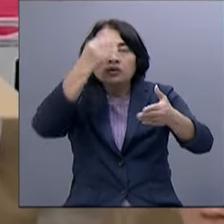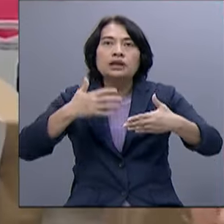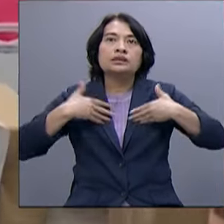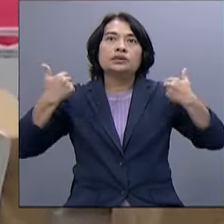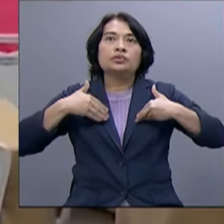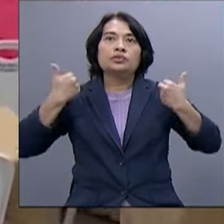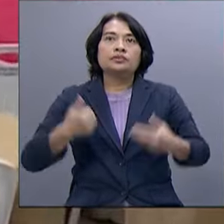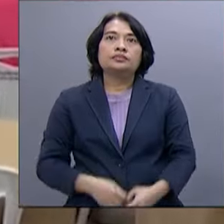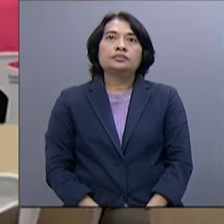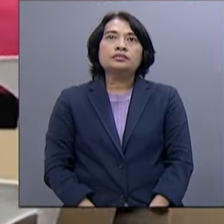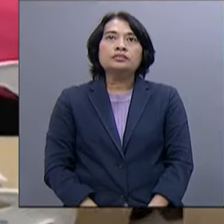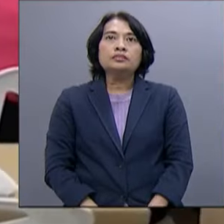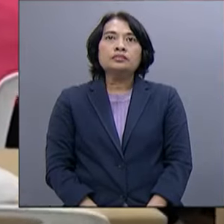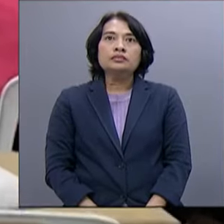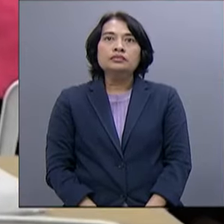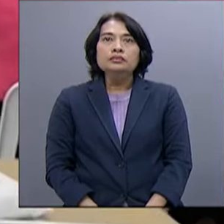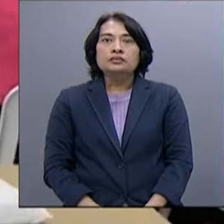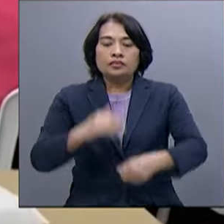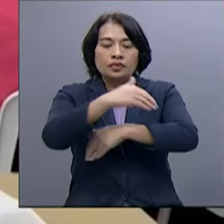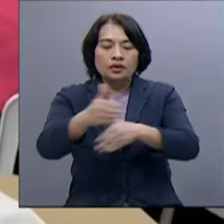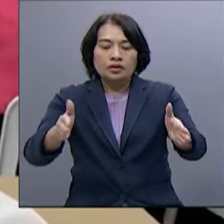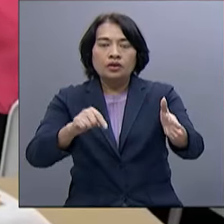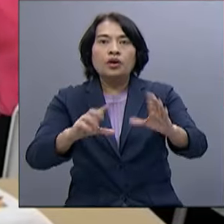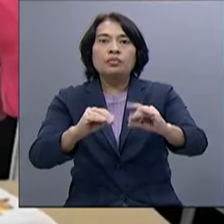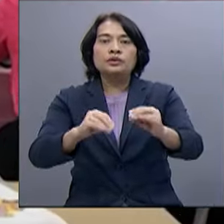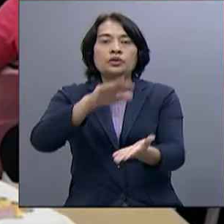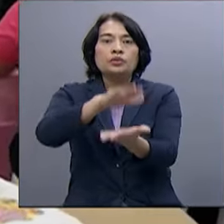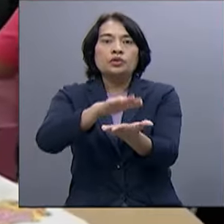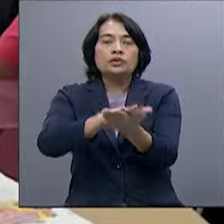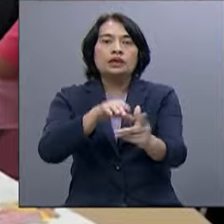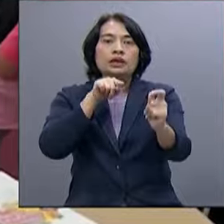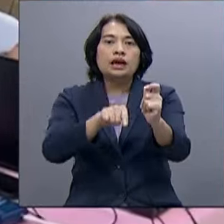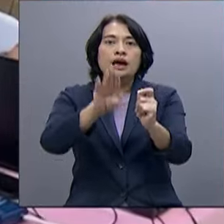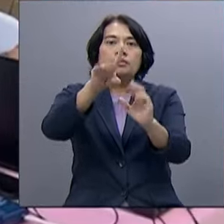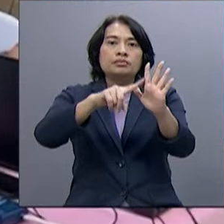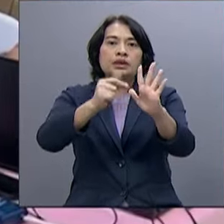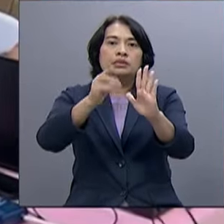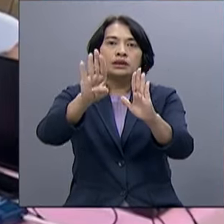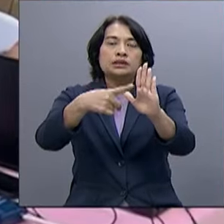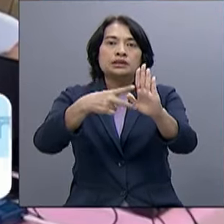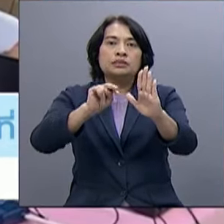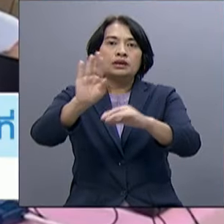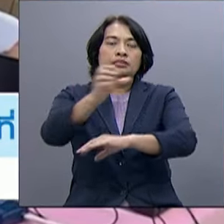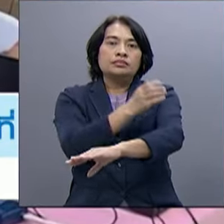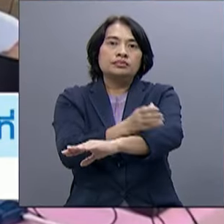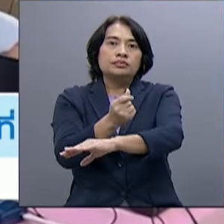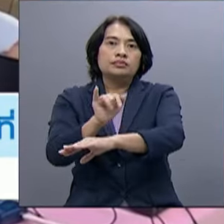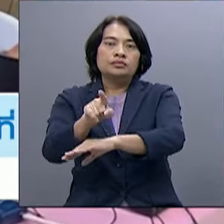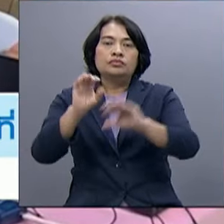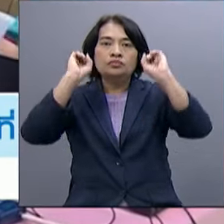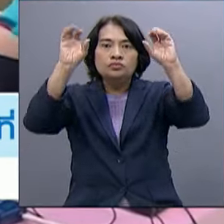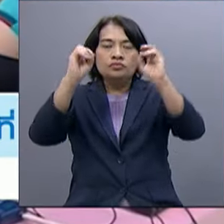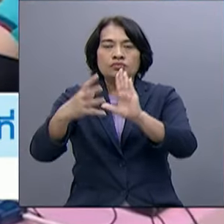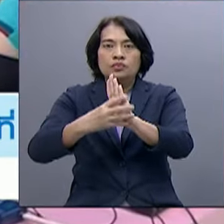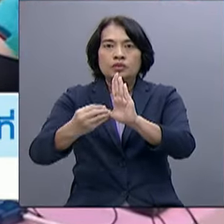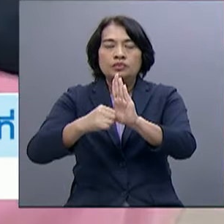ครับ ซึ่งหอประชุมโรงเรียนวัดพระขาวอำเภอบางบานจังหวัดพระนครศรีอยุธยาจัดอบรมครูและบุคลากรทางการ